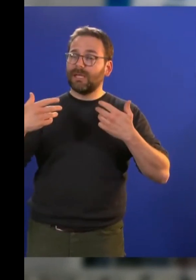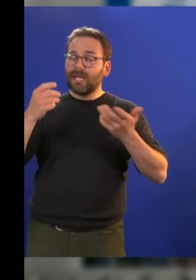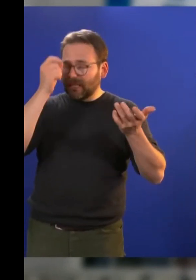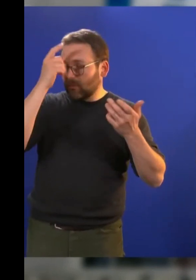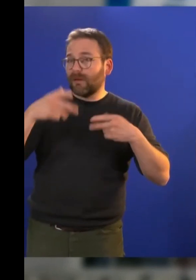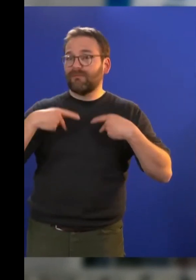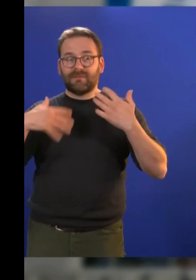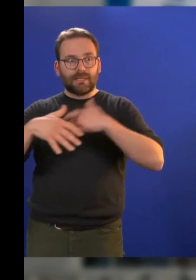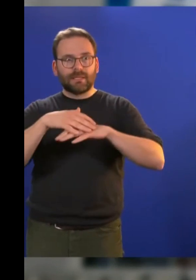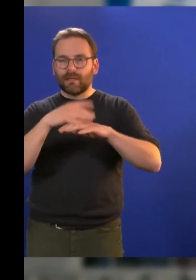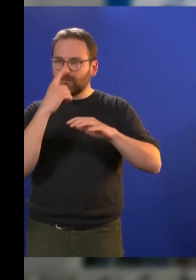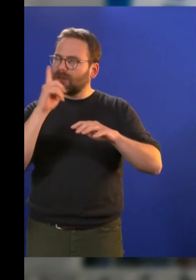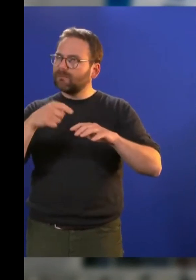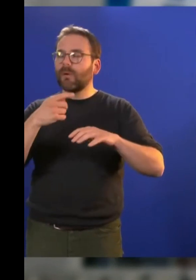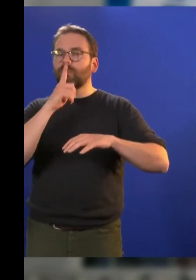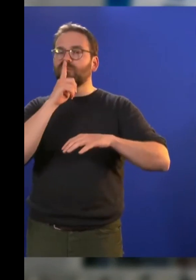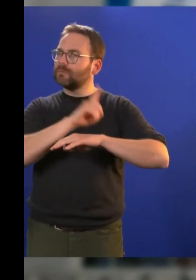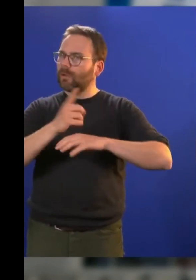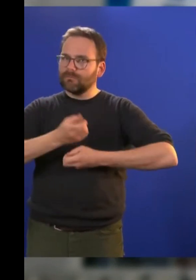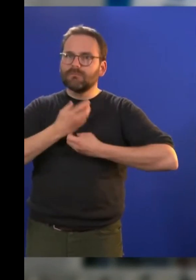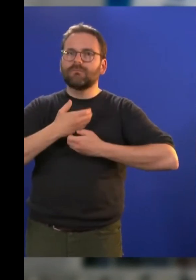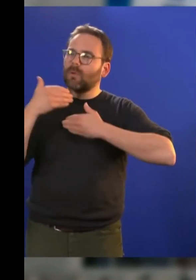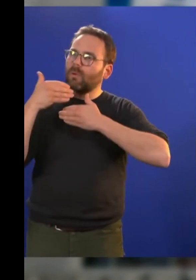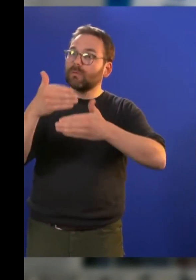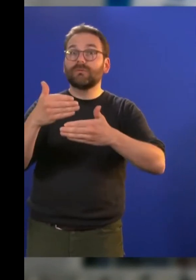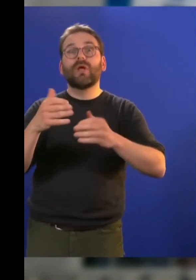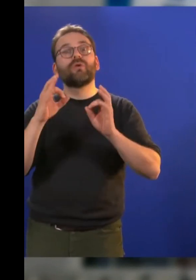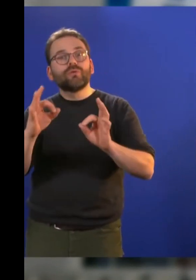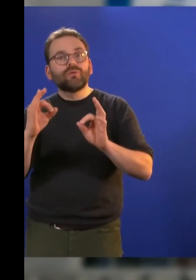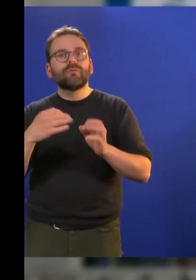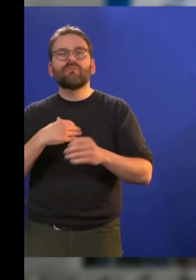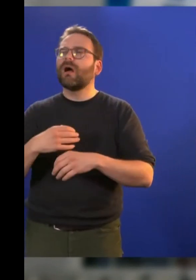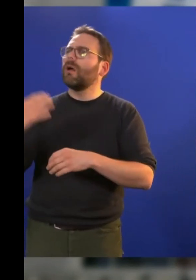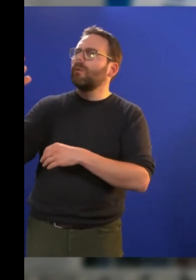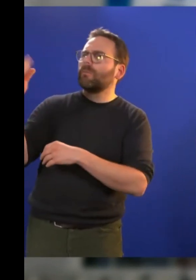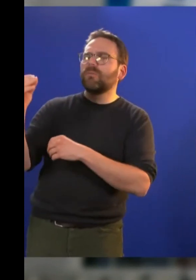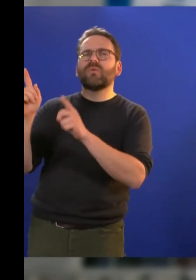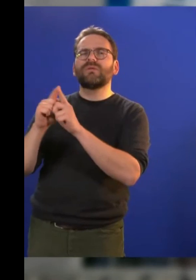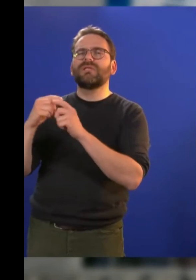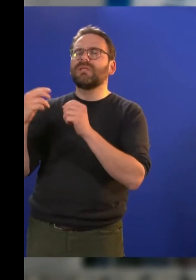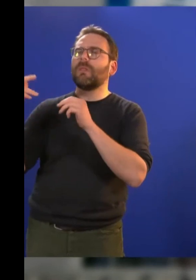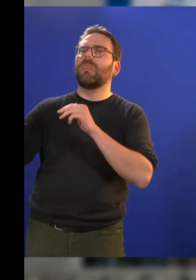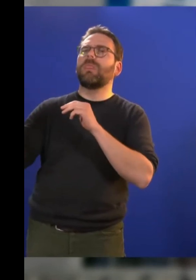prendre la parole, que de continuer d'en parler. En tout cas, je peux vous assurer que face au mépris, au cynisme et